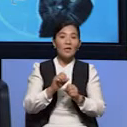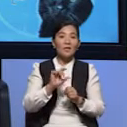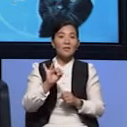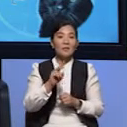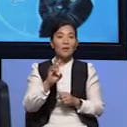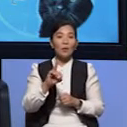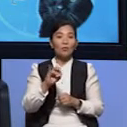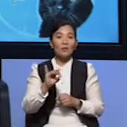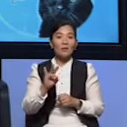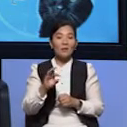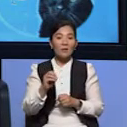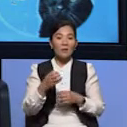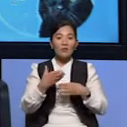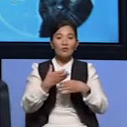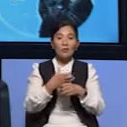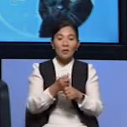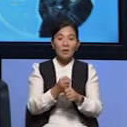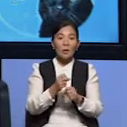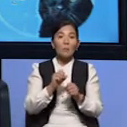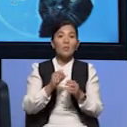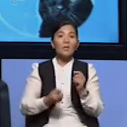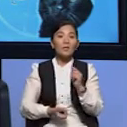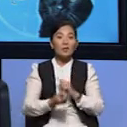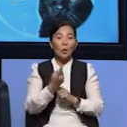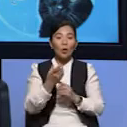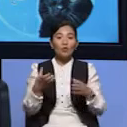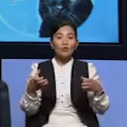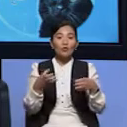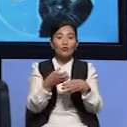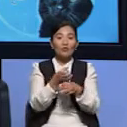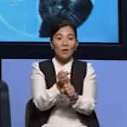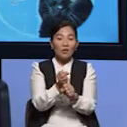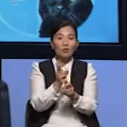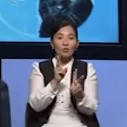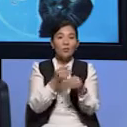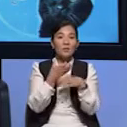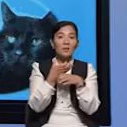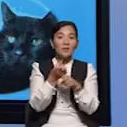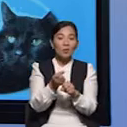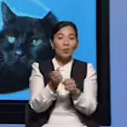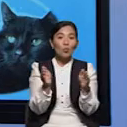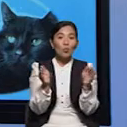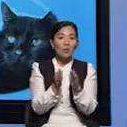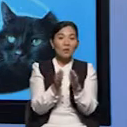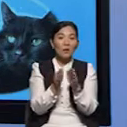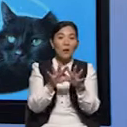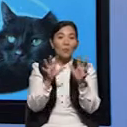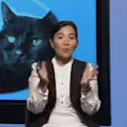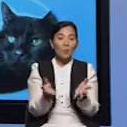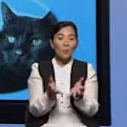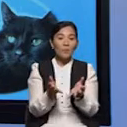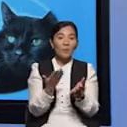изложение. Сжато произошло от слова «сжать», то есть сократить, уменьшить в